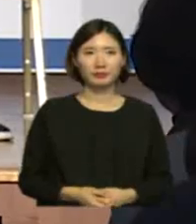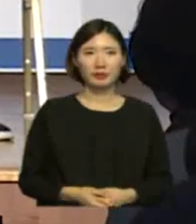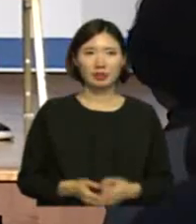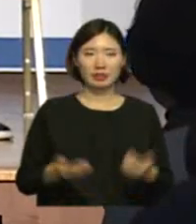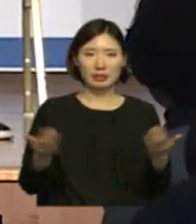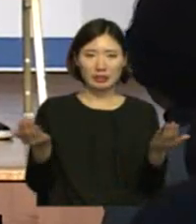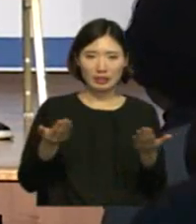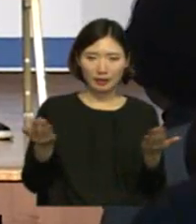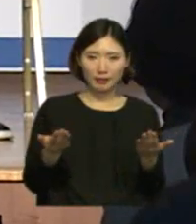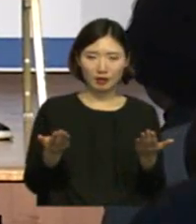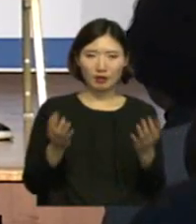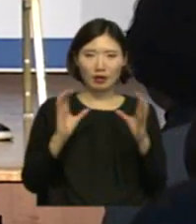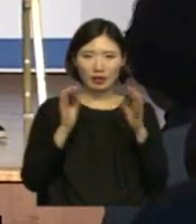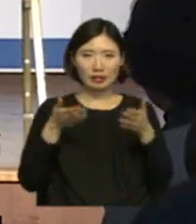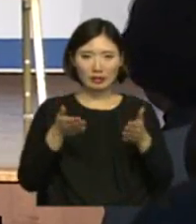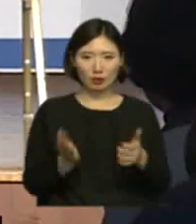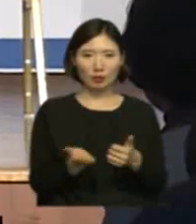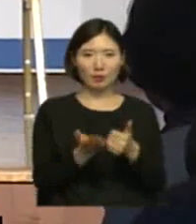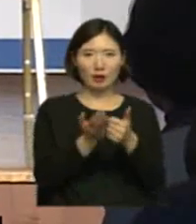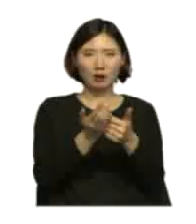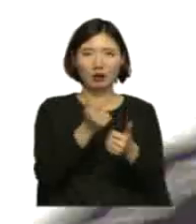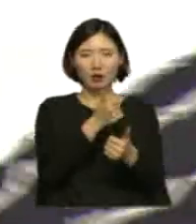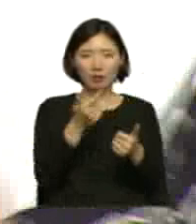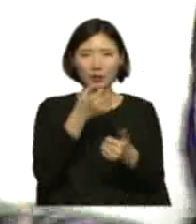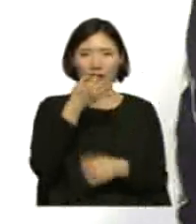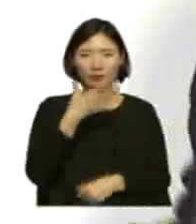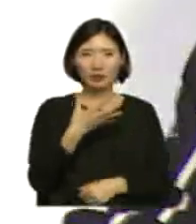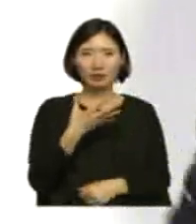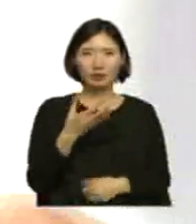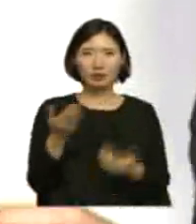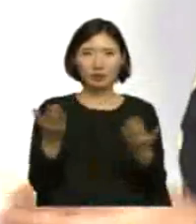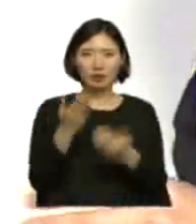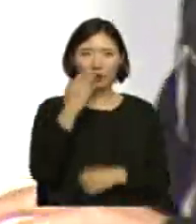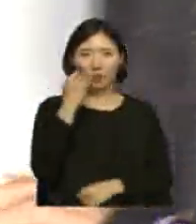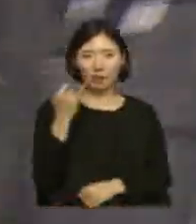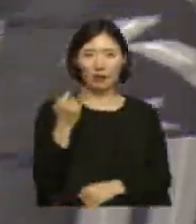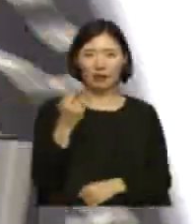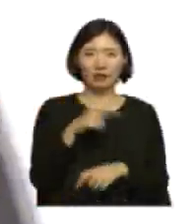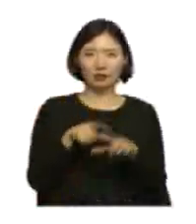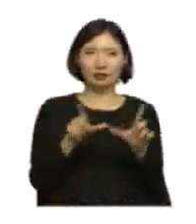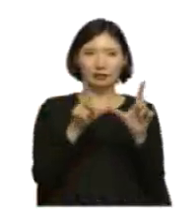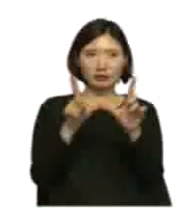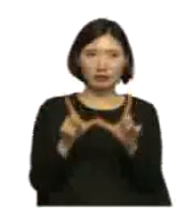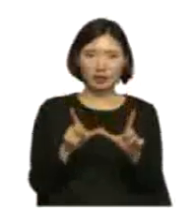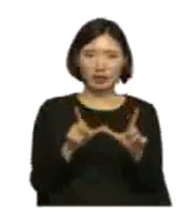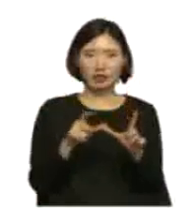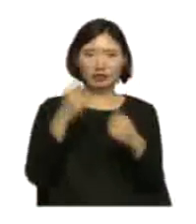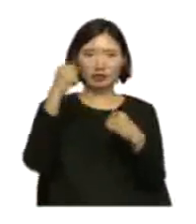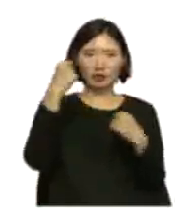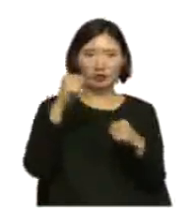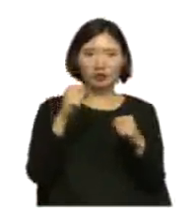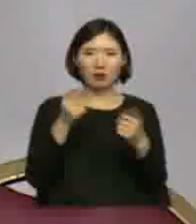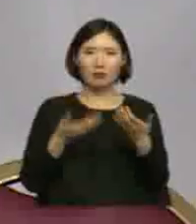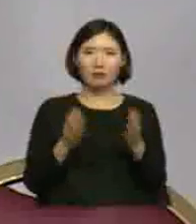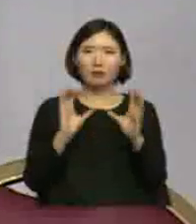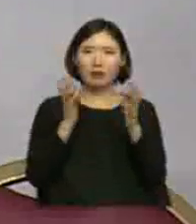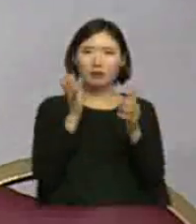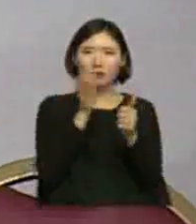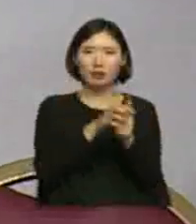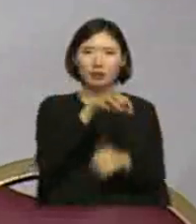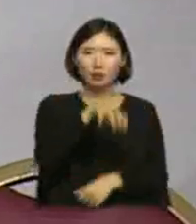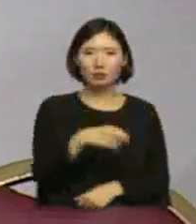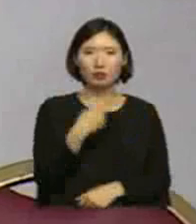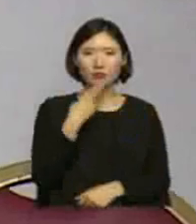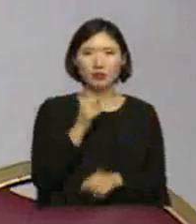일하며 아이를 낳고 키우는 게 얼마나 힘든지 워킹맘의 일상이 연극으로 꾸며졌습니다. 아픈 아이를 맡길 곳이 없어 발을